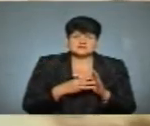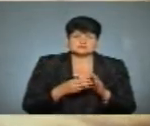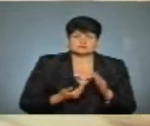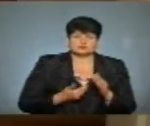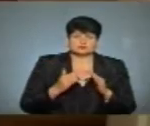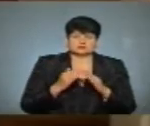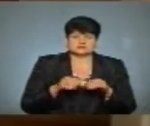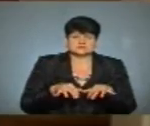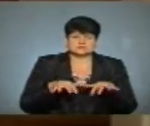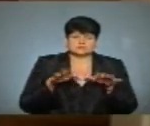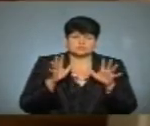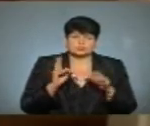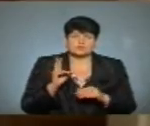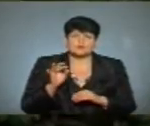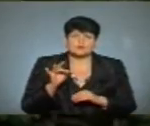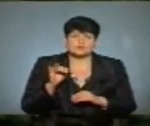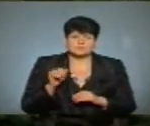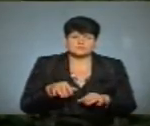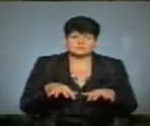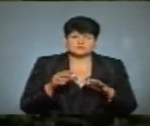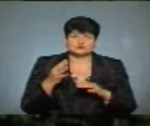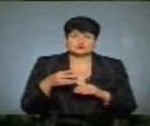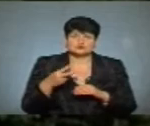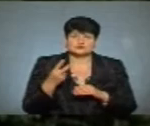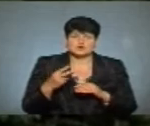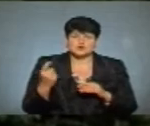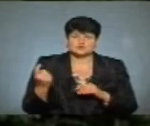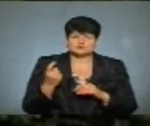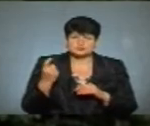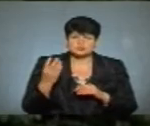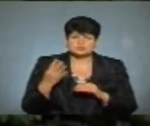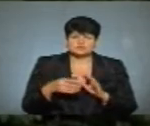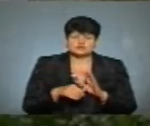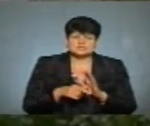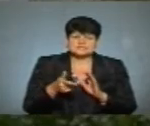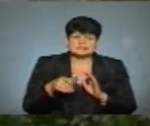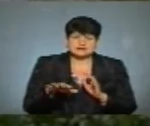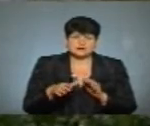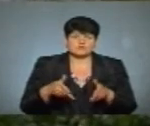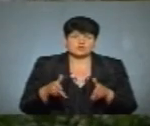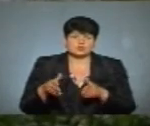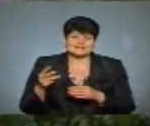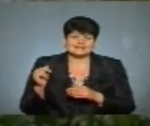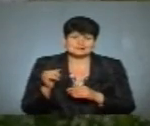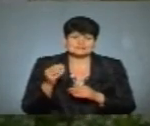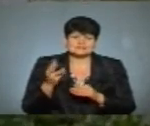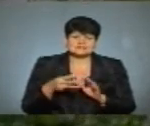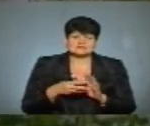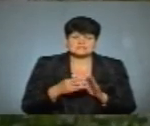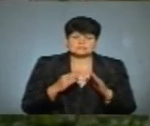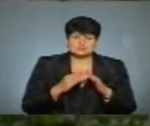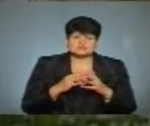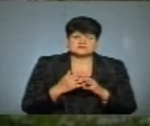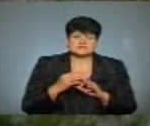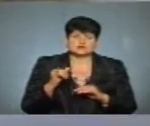селі Вістря. У Коропці підтопило 42 господарства, 46 гектарів городів і 38 будинків. І у